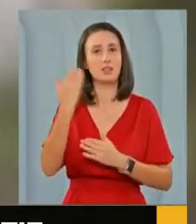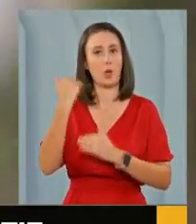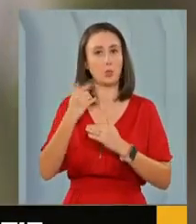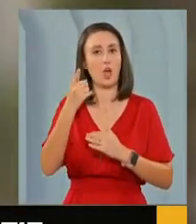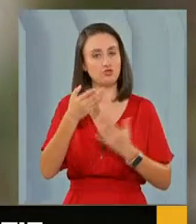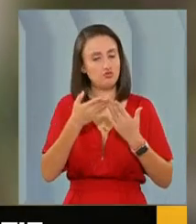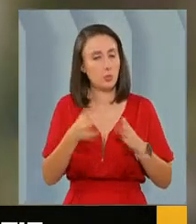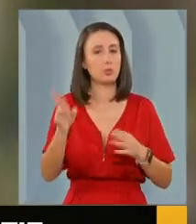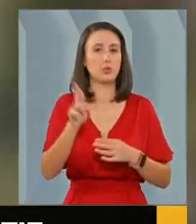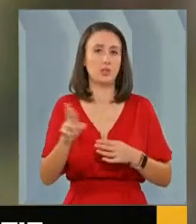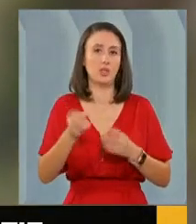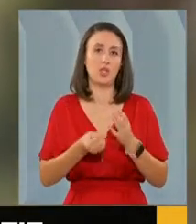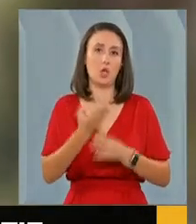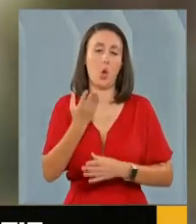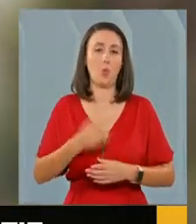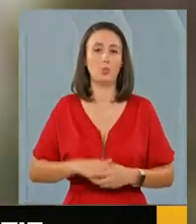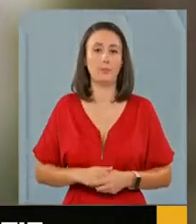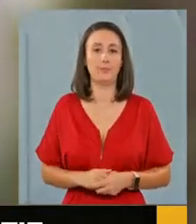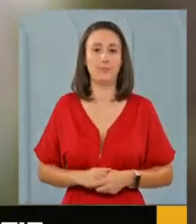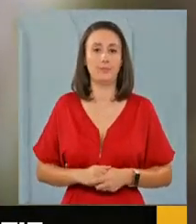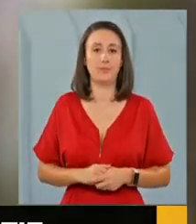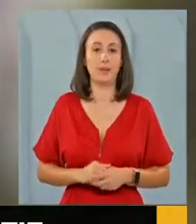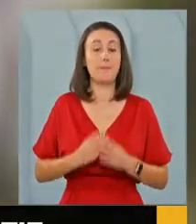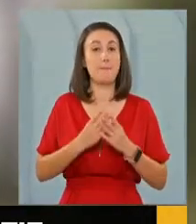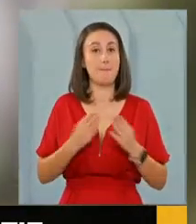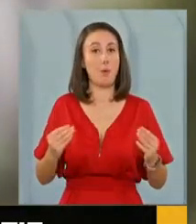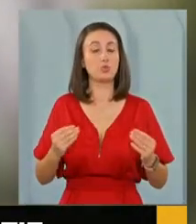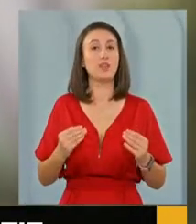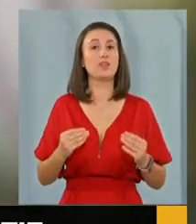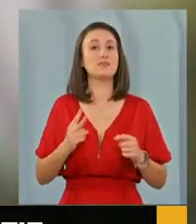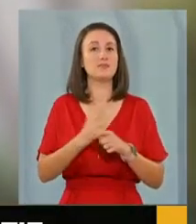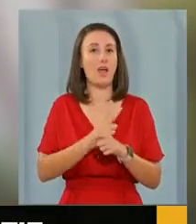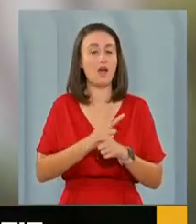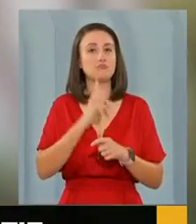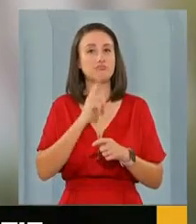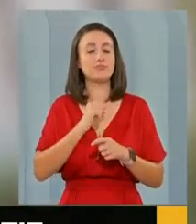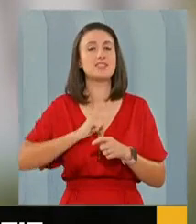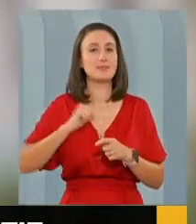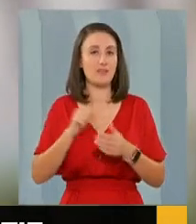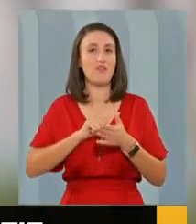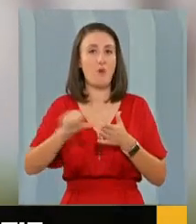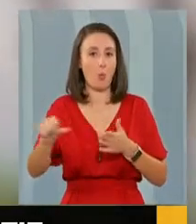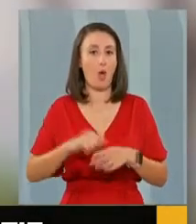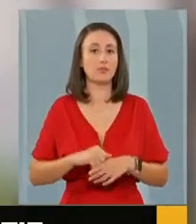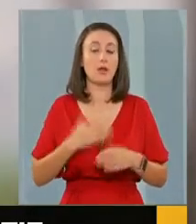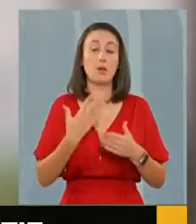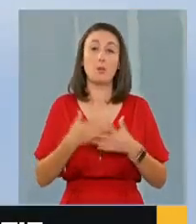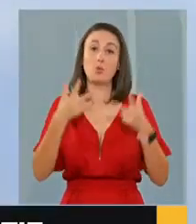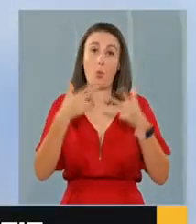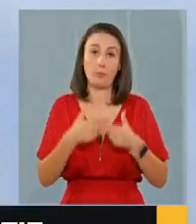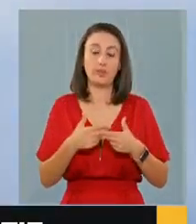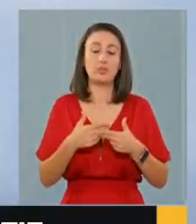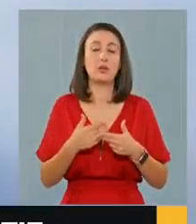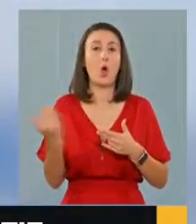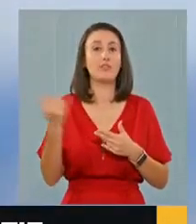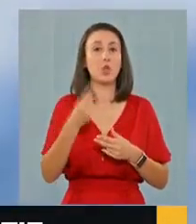a izbucnit din nou la scurt timp. În consecință, mai multe sate au fost evacuate. Pentru stingerea flăcărilor au fost mobilizați peste